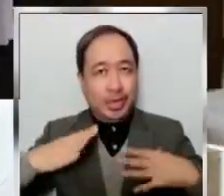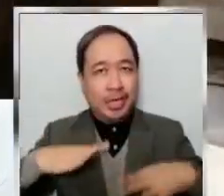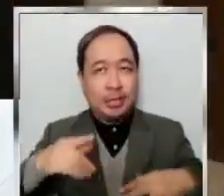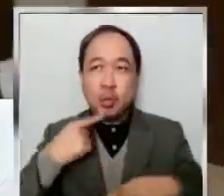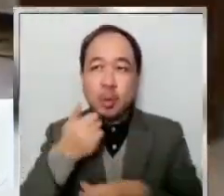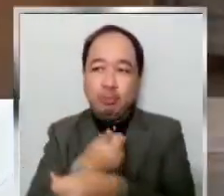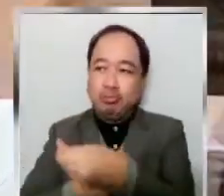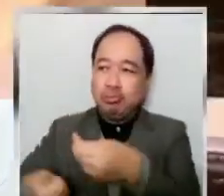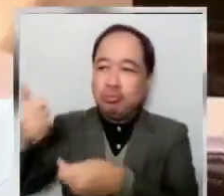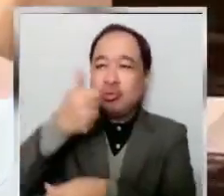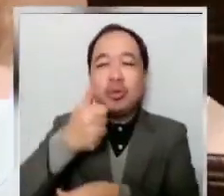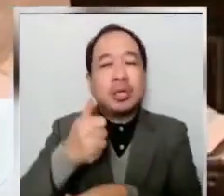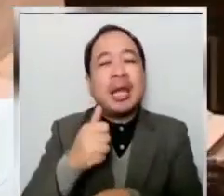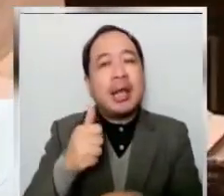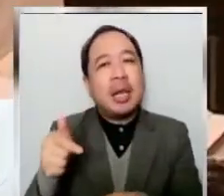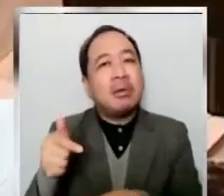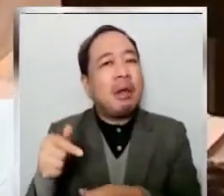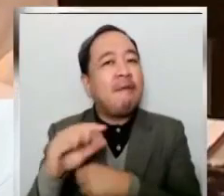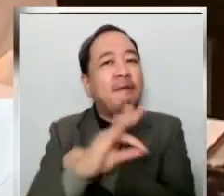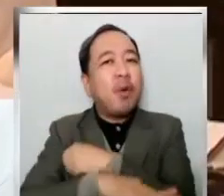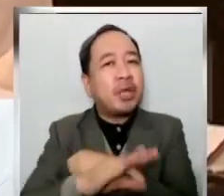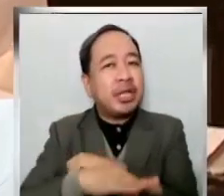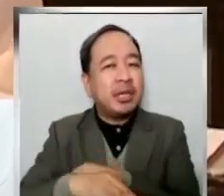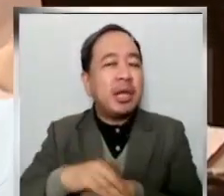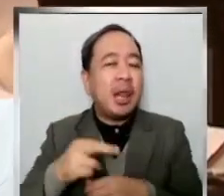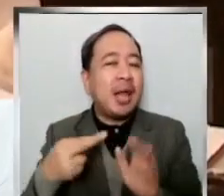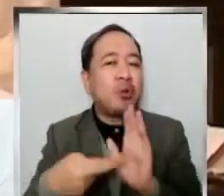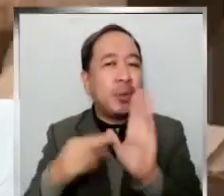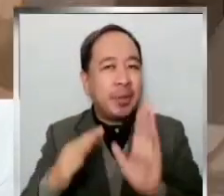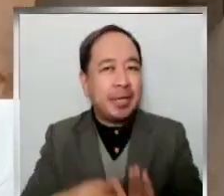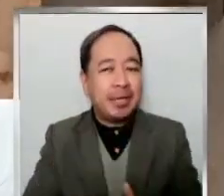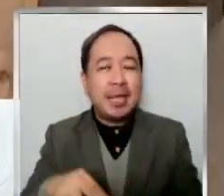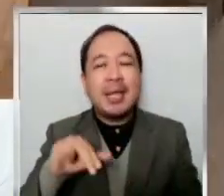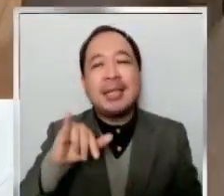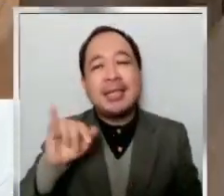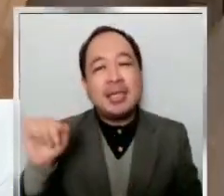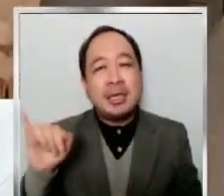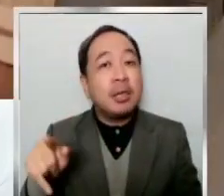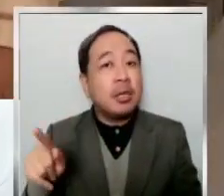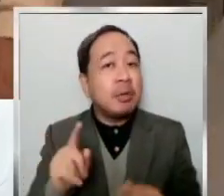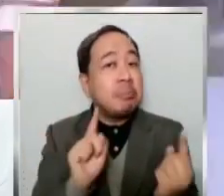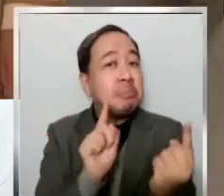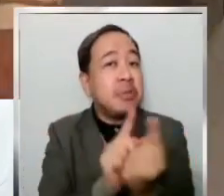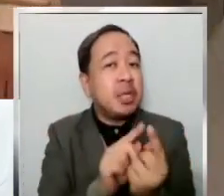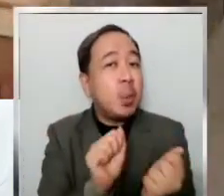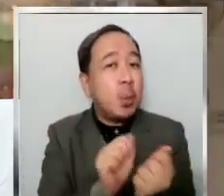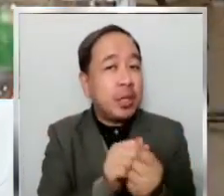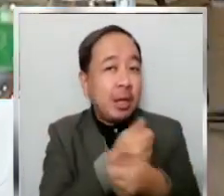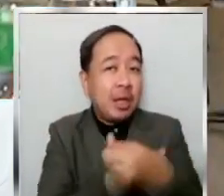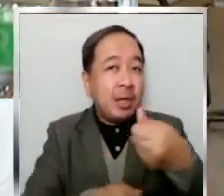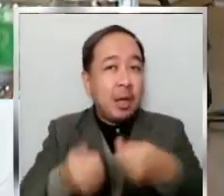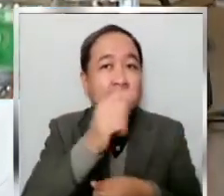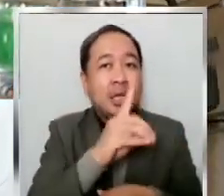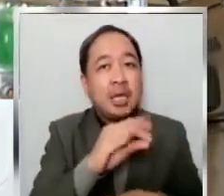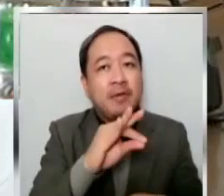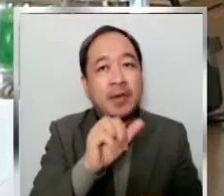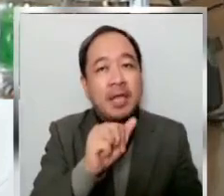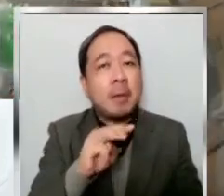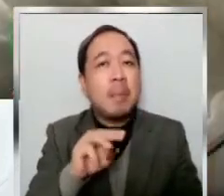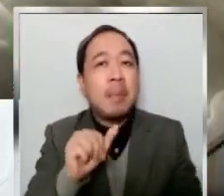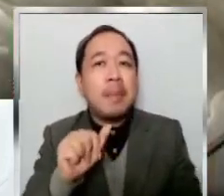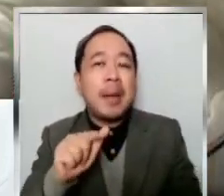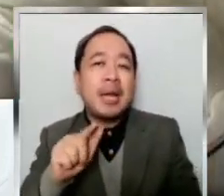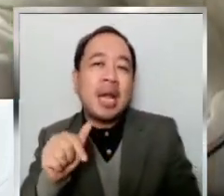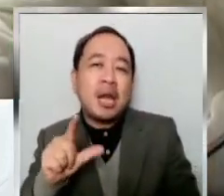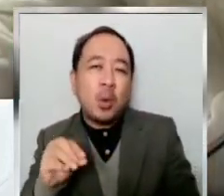Minister Wang Yi. Nag-courtesy call si Wang kay DFA Secretary Enrique Manalo na sinundan ng bilateral meeting sa pagitan ng